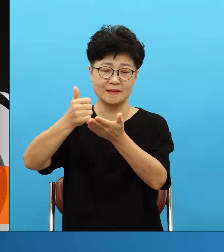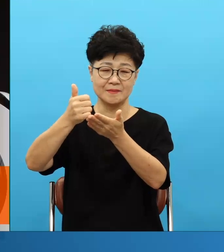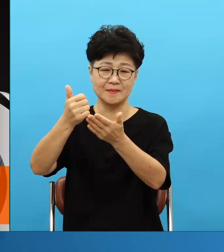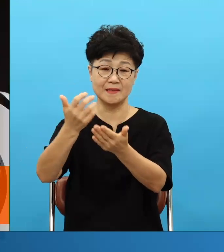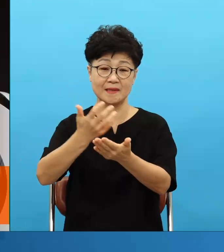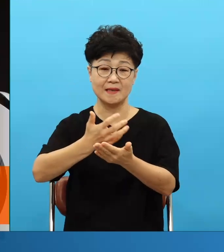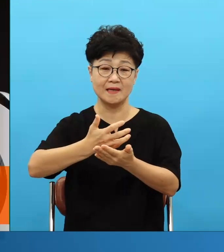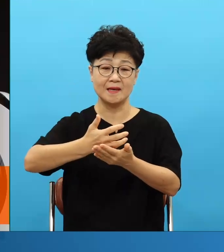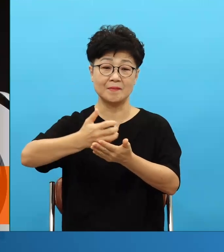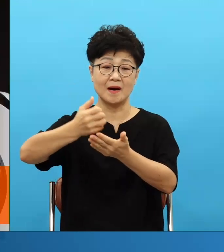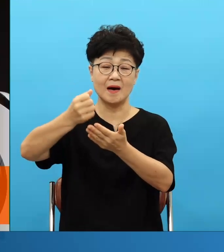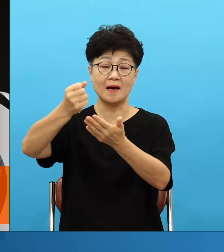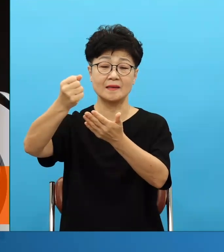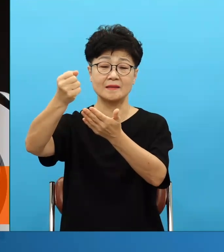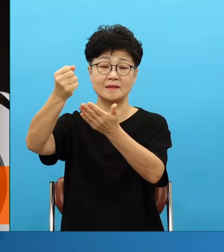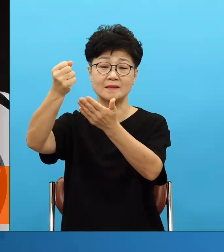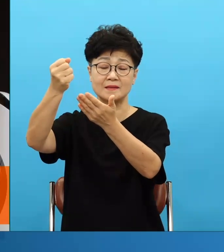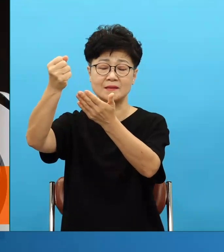하나님이